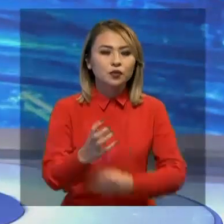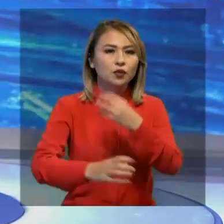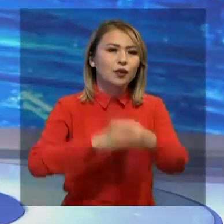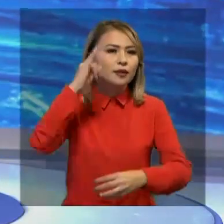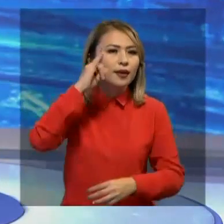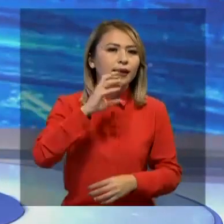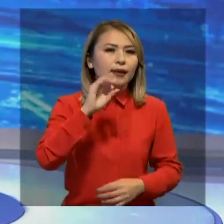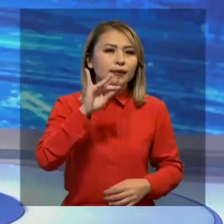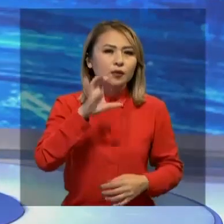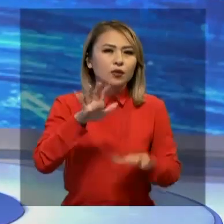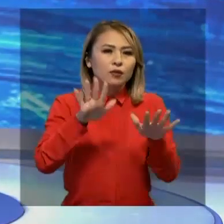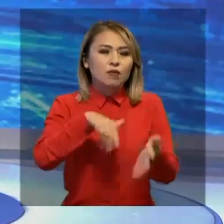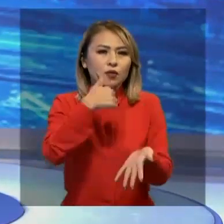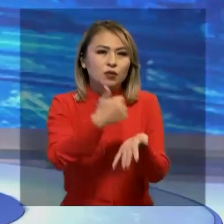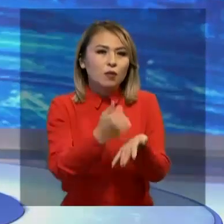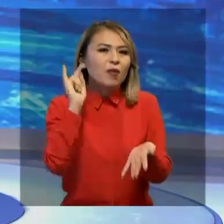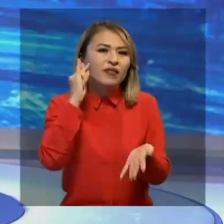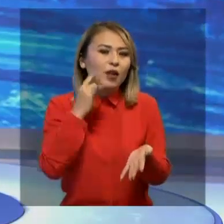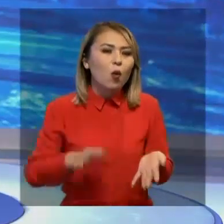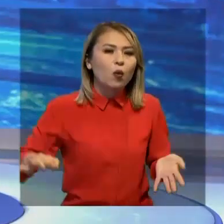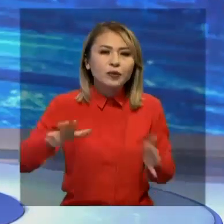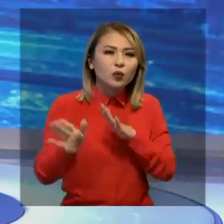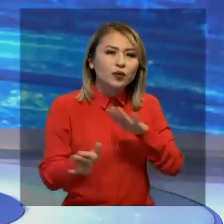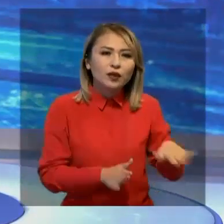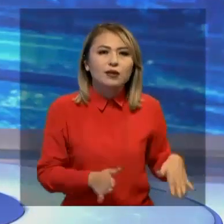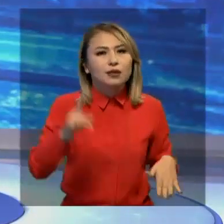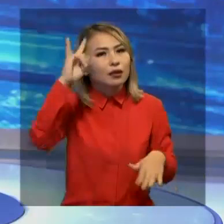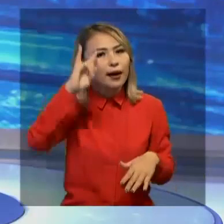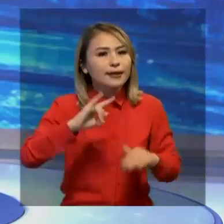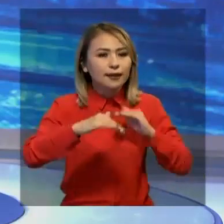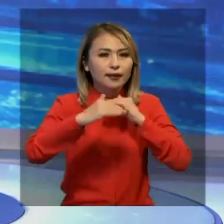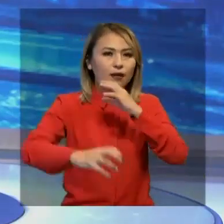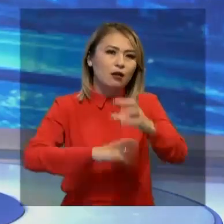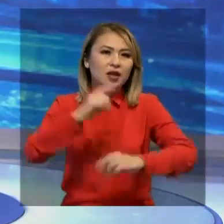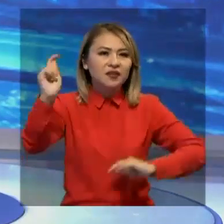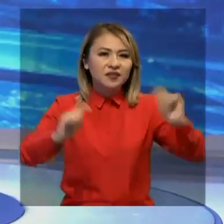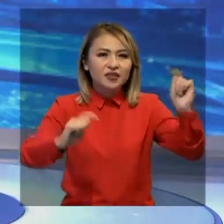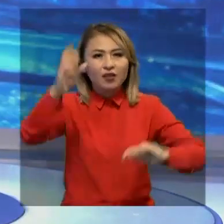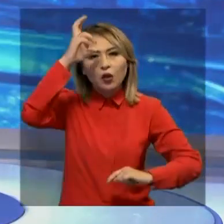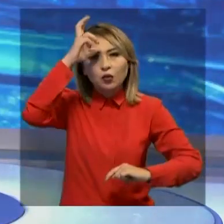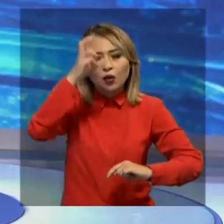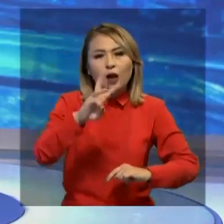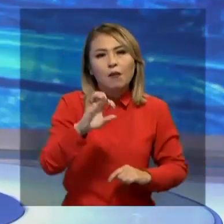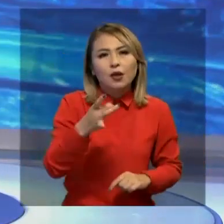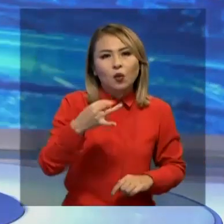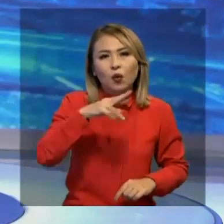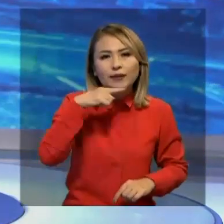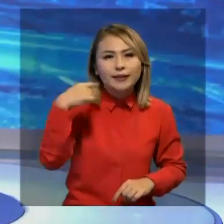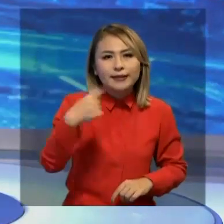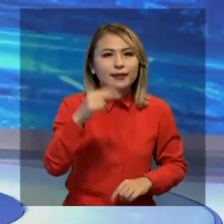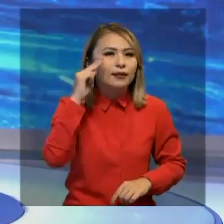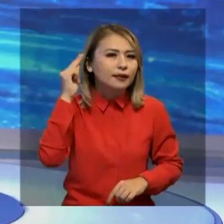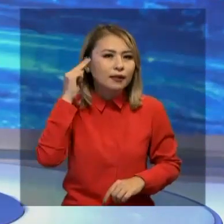Дүние жүзі қазақтары Ертіс өңірінде бас қосты. Павлодар облысында өткен қасиетті қазақ елі халықаралық фестиваліне Түркия,